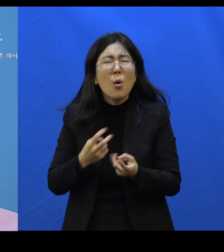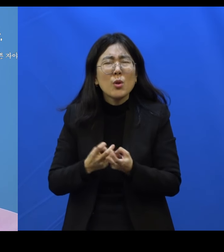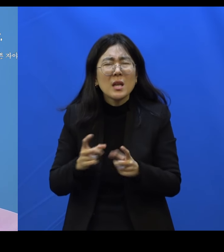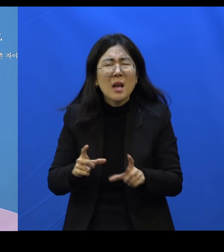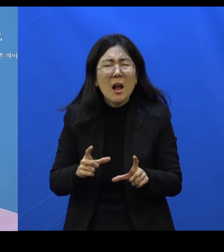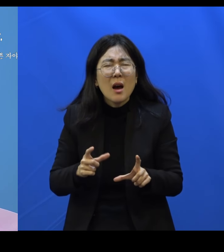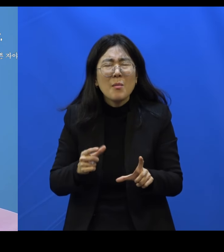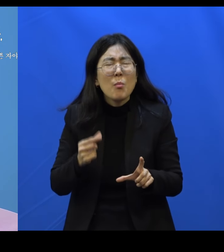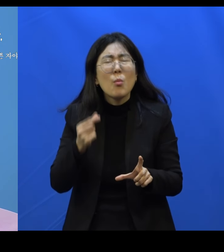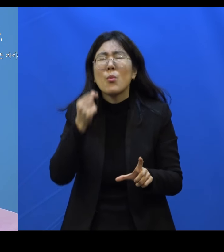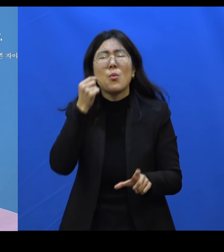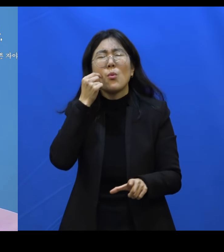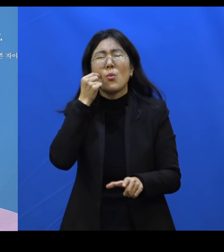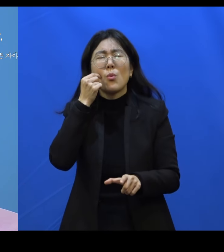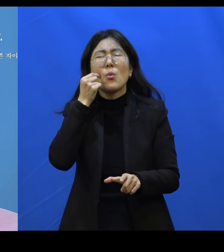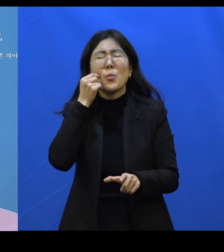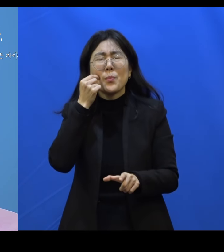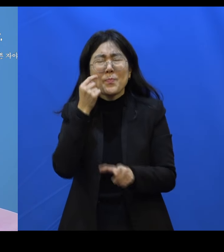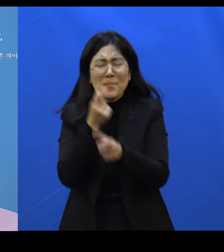이때